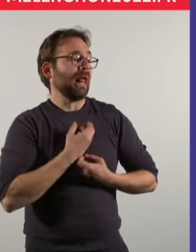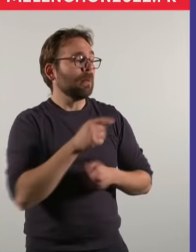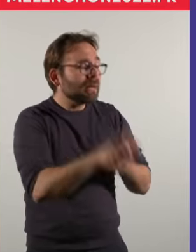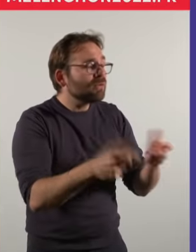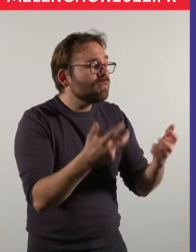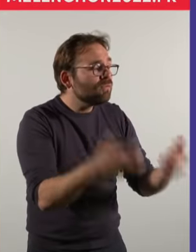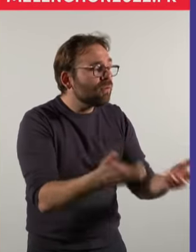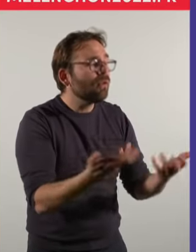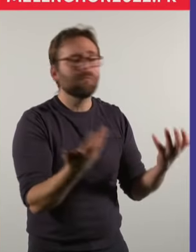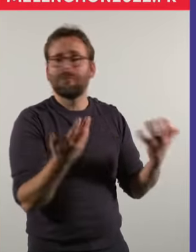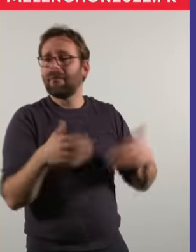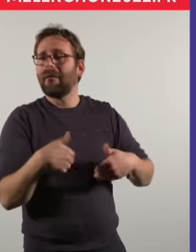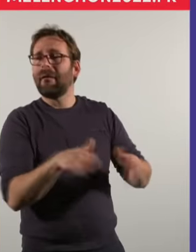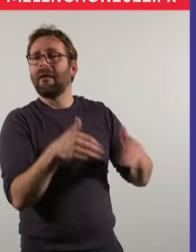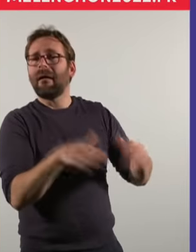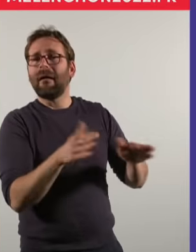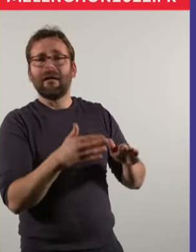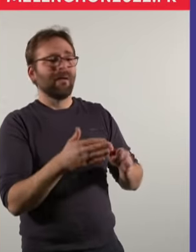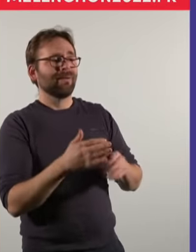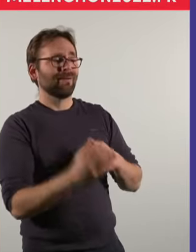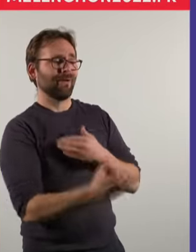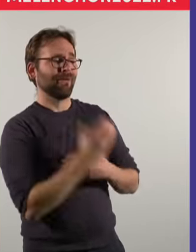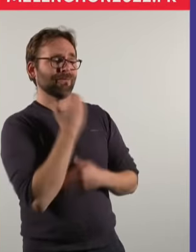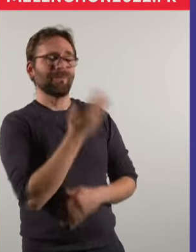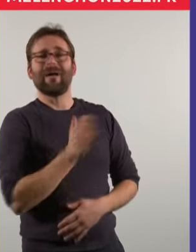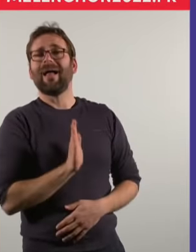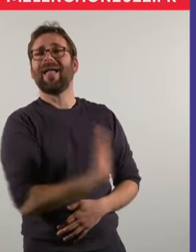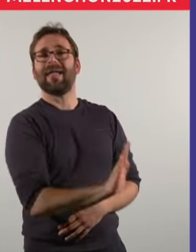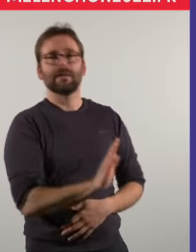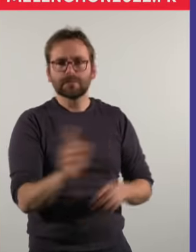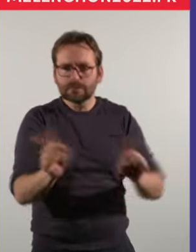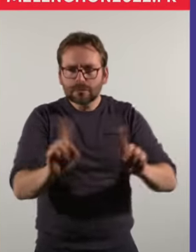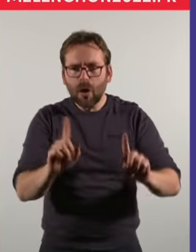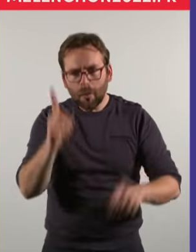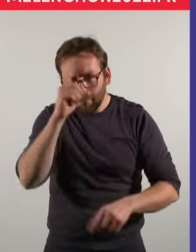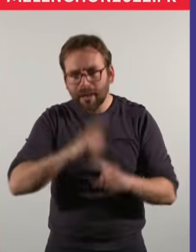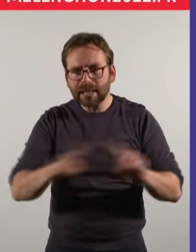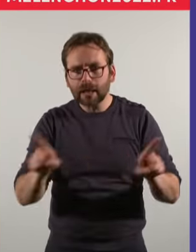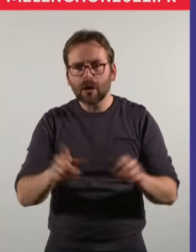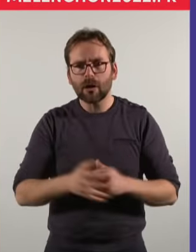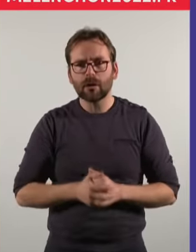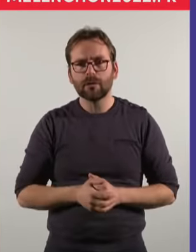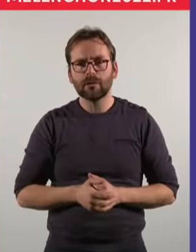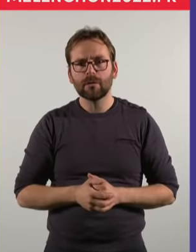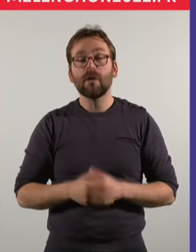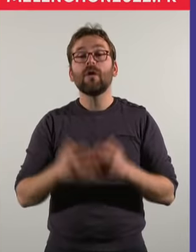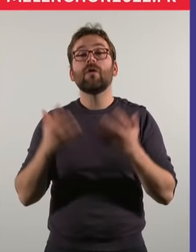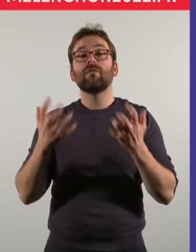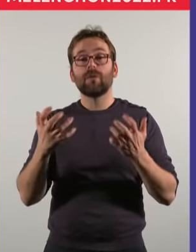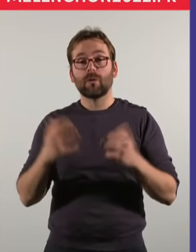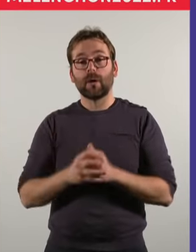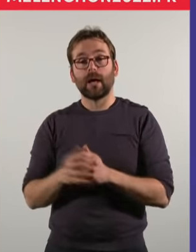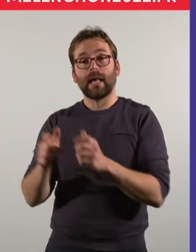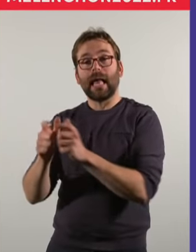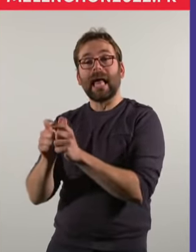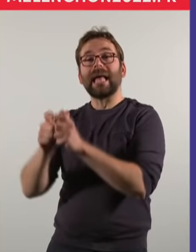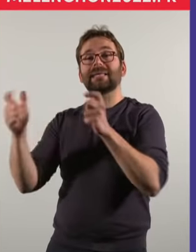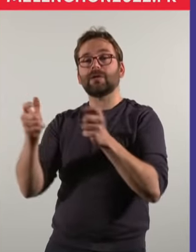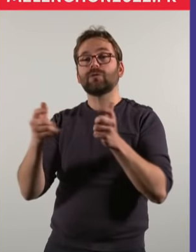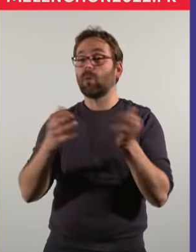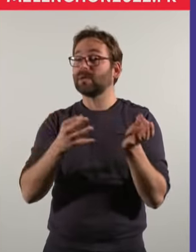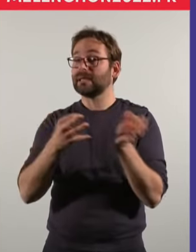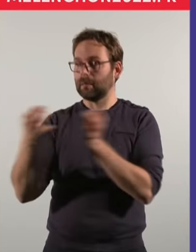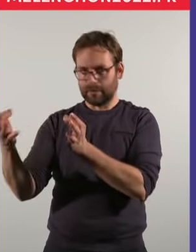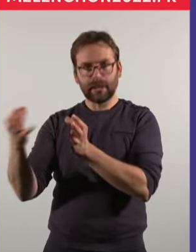les gens sans que ceux-ci ne puissent rien contre lui. » On n'est pas d'accord. Nous voulons marier la stabilité des institutions qui